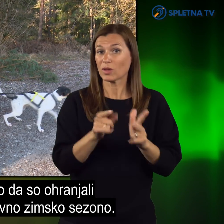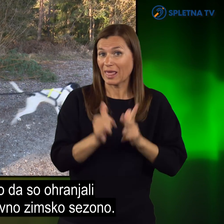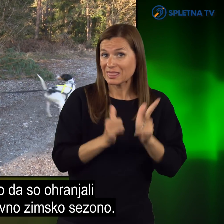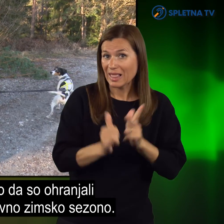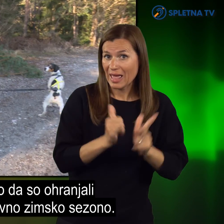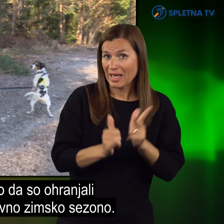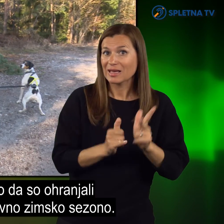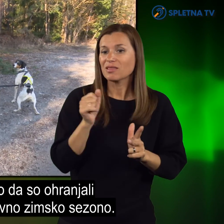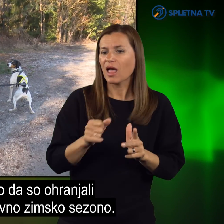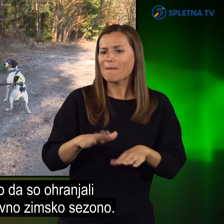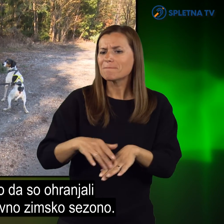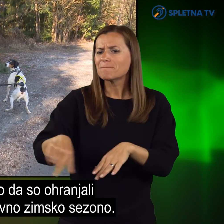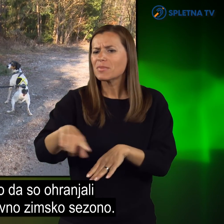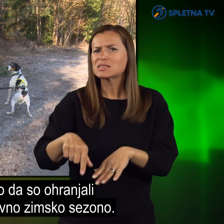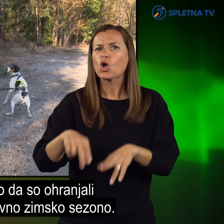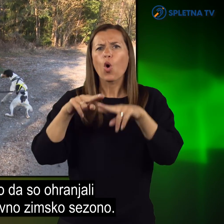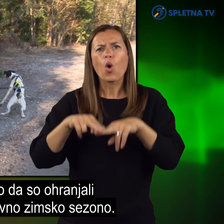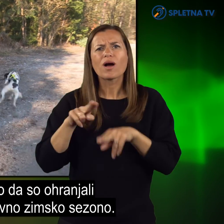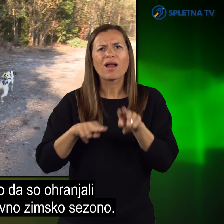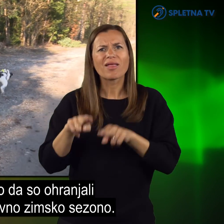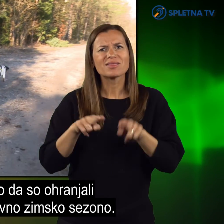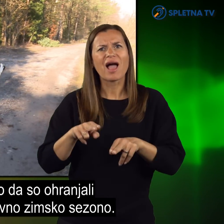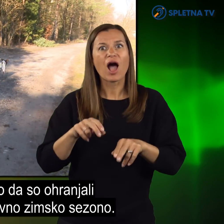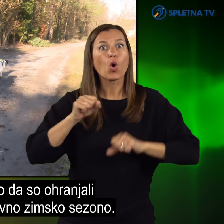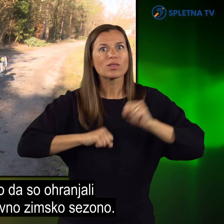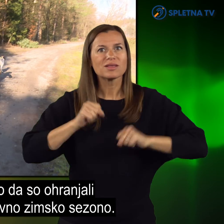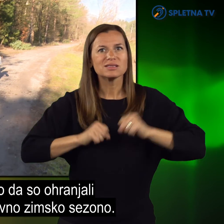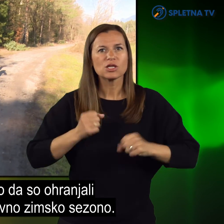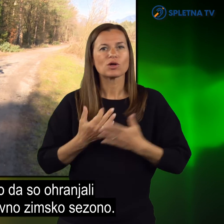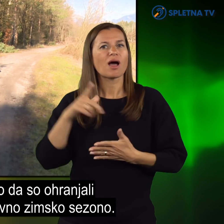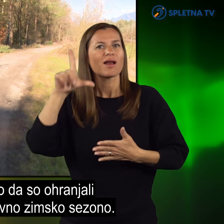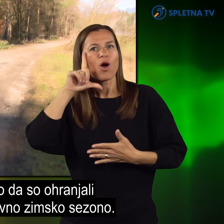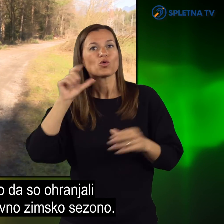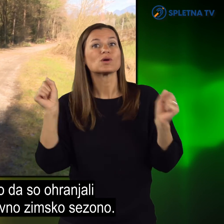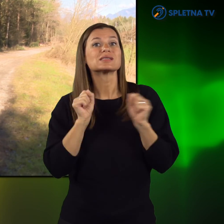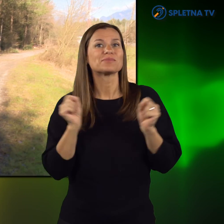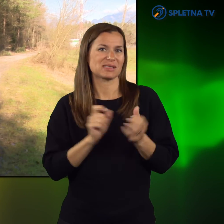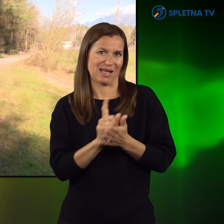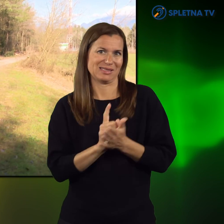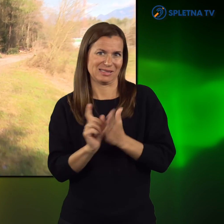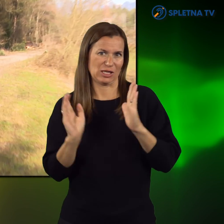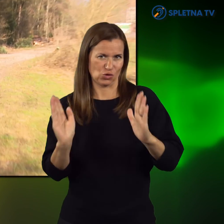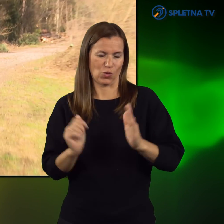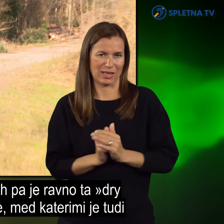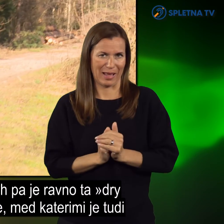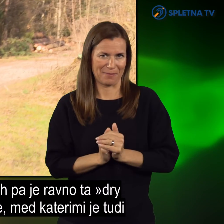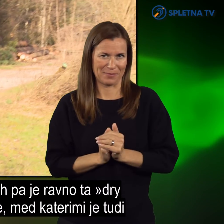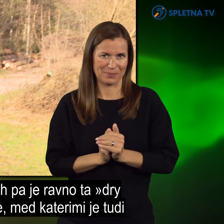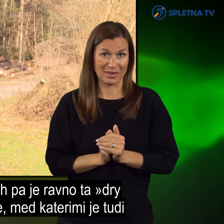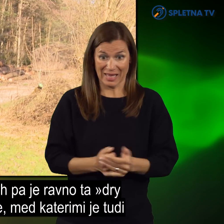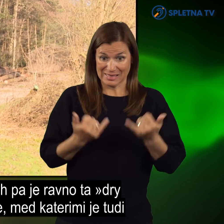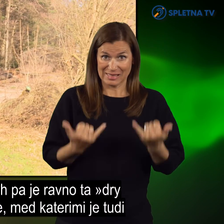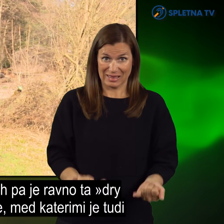tek, zato da so jih ohranjali v kondiciji za tisto glavno zimsko sezono.